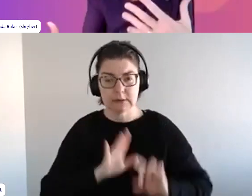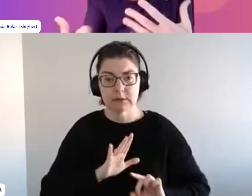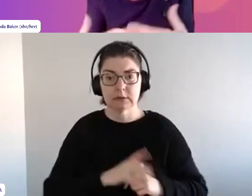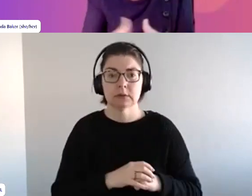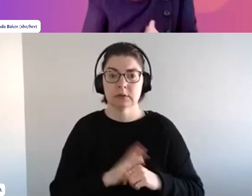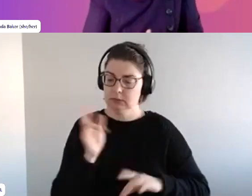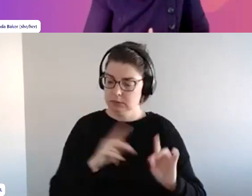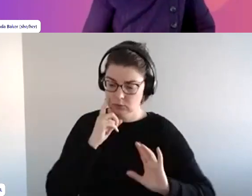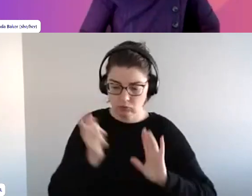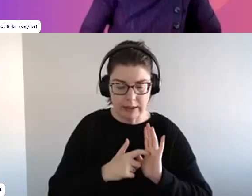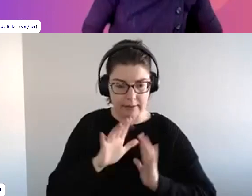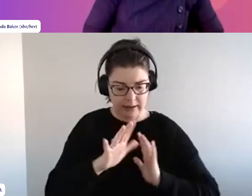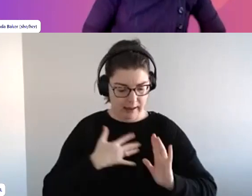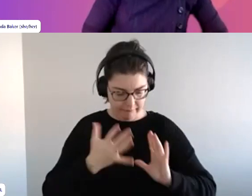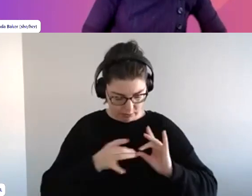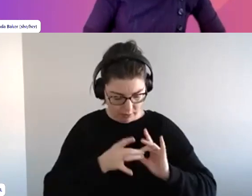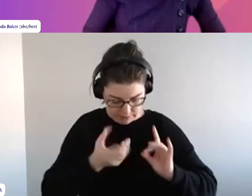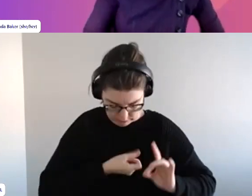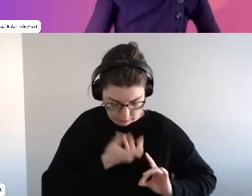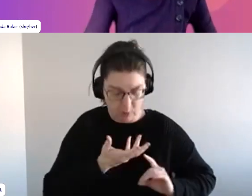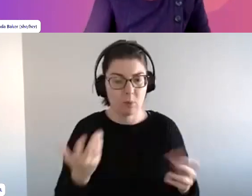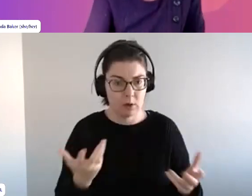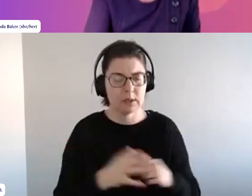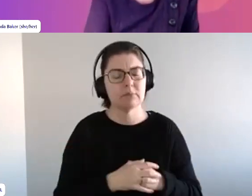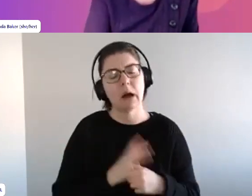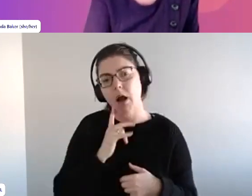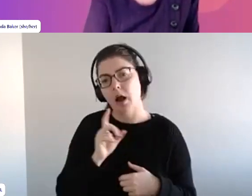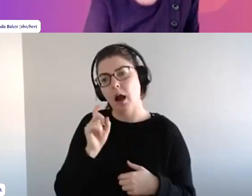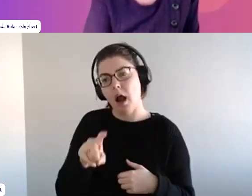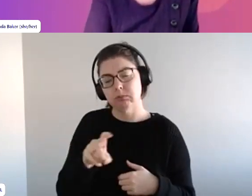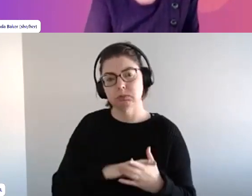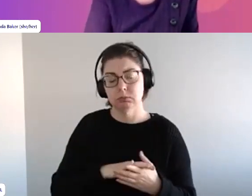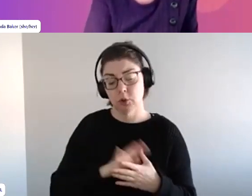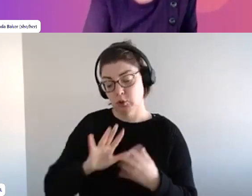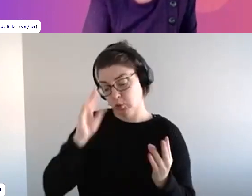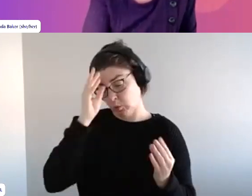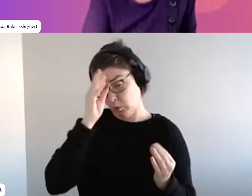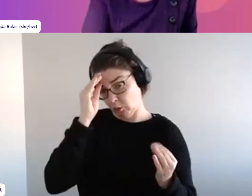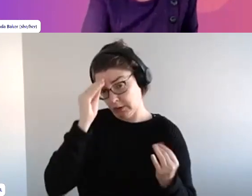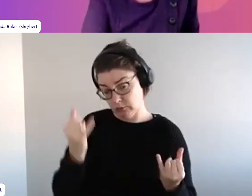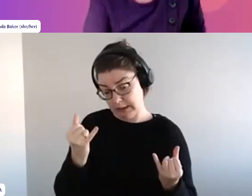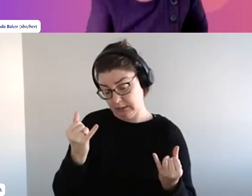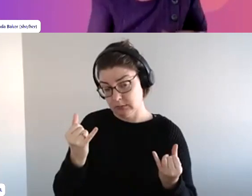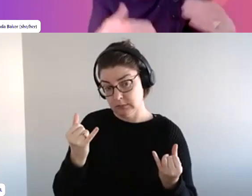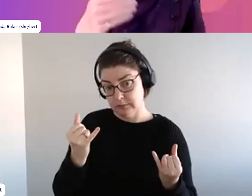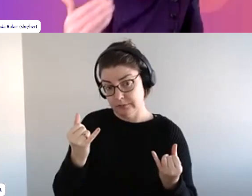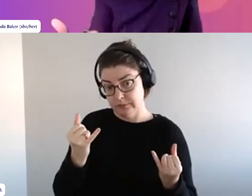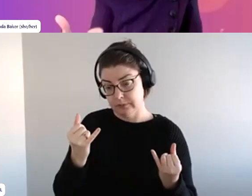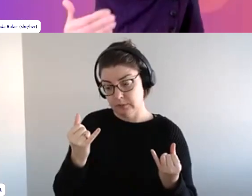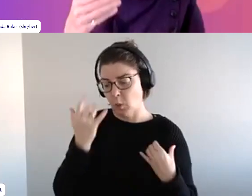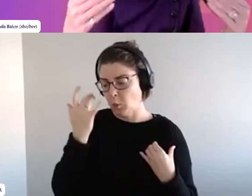jeunes pour que les gens reconnaissent que les jeunes et les enfants ont une voix mais à ce moment-ci